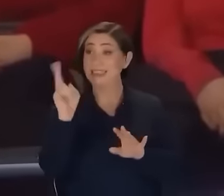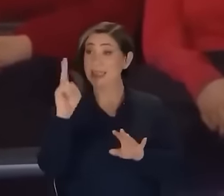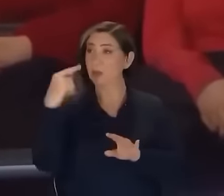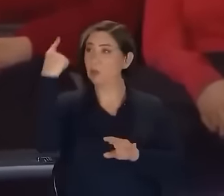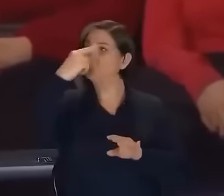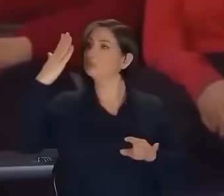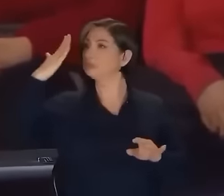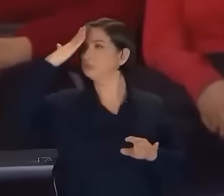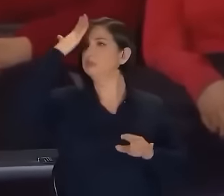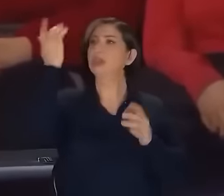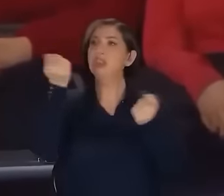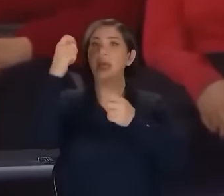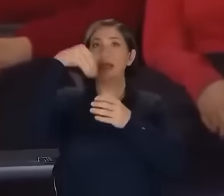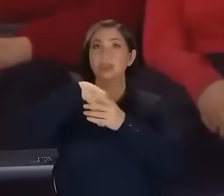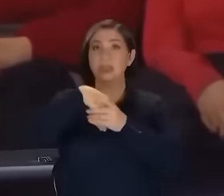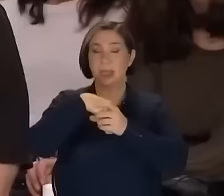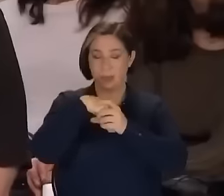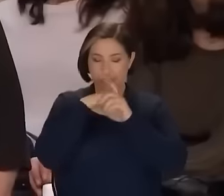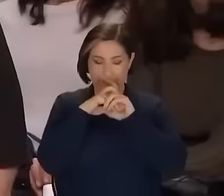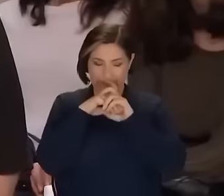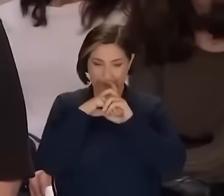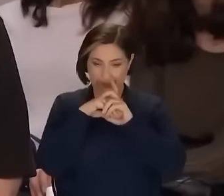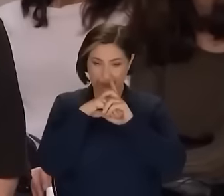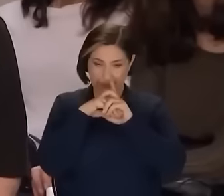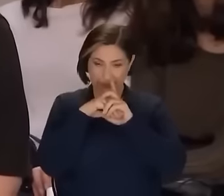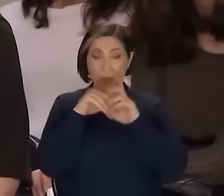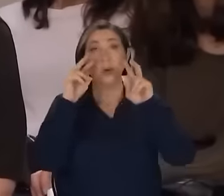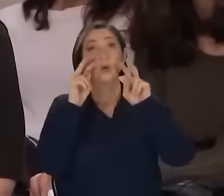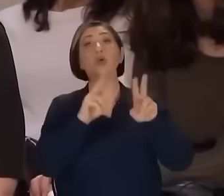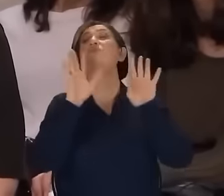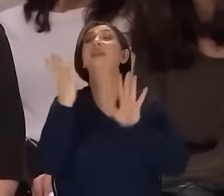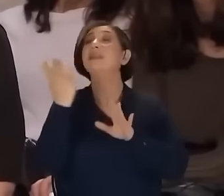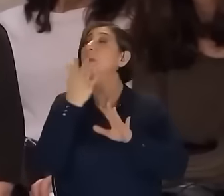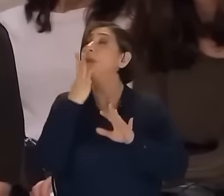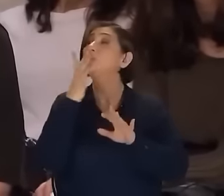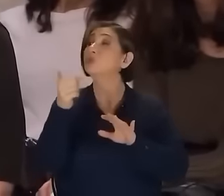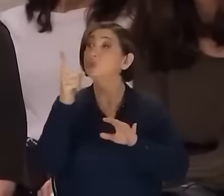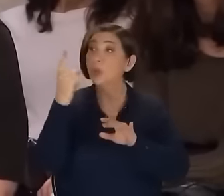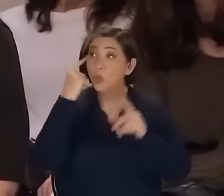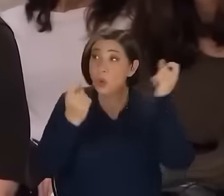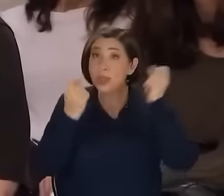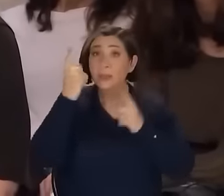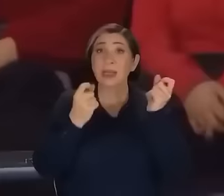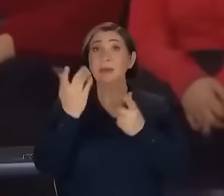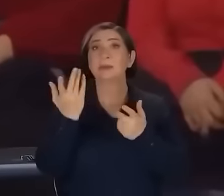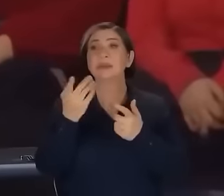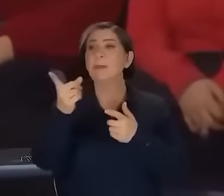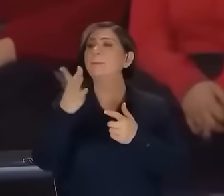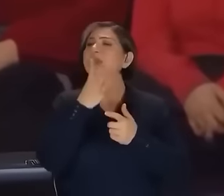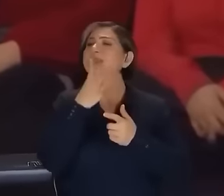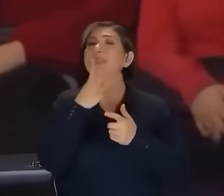yüz akın işler arasında... Bence öyle. ...görülmeyeceğini nereden biliyorsun? Bir yandan da bunları üret... Şey bilirsin